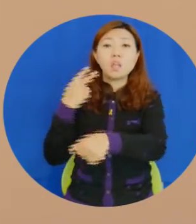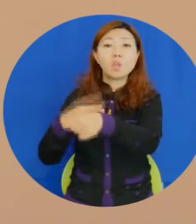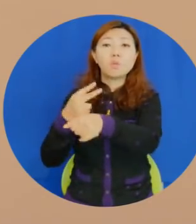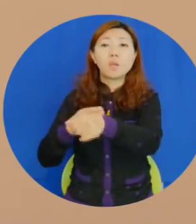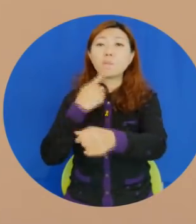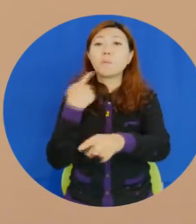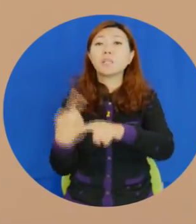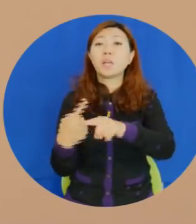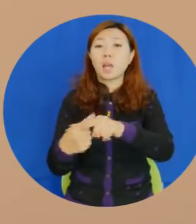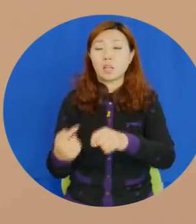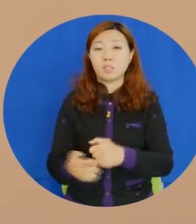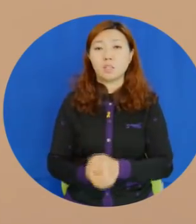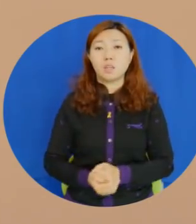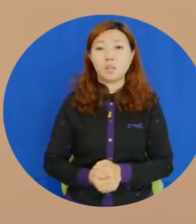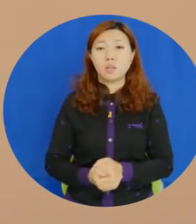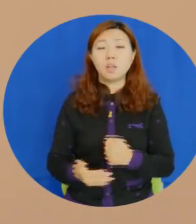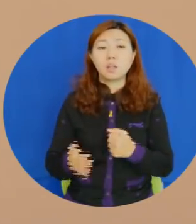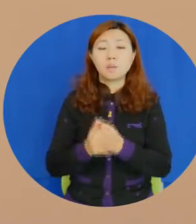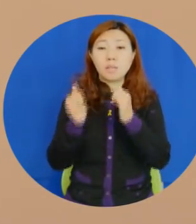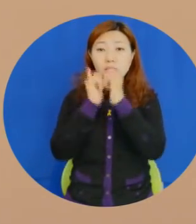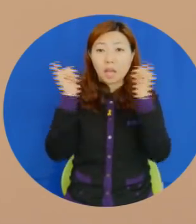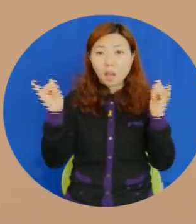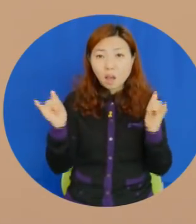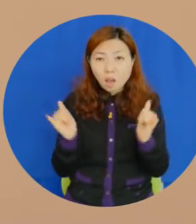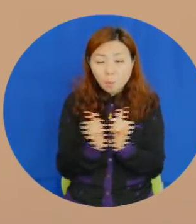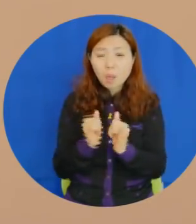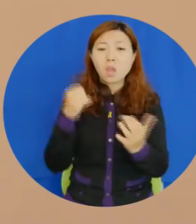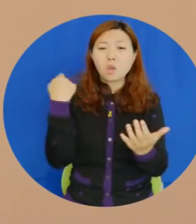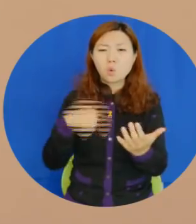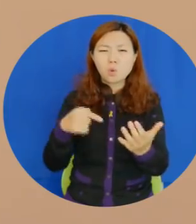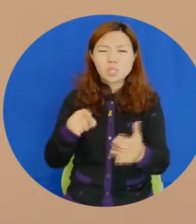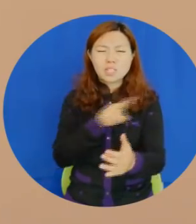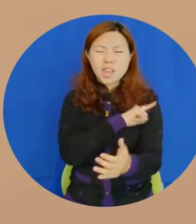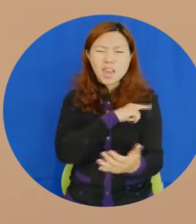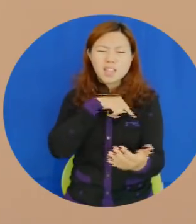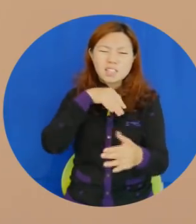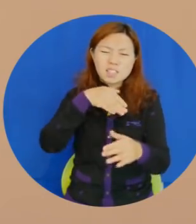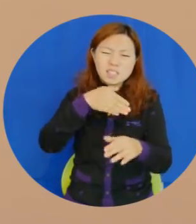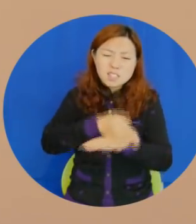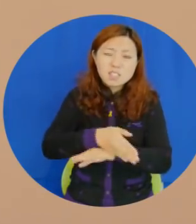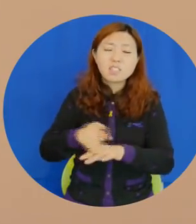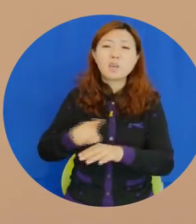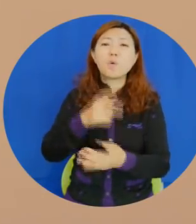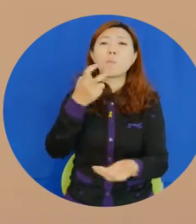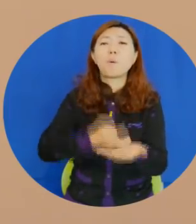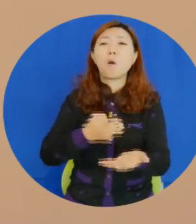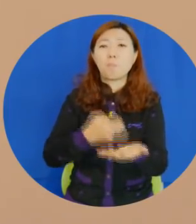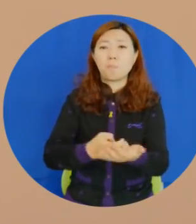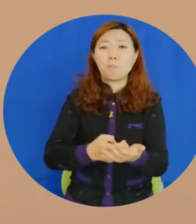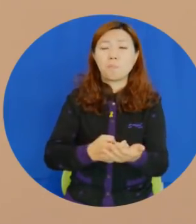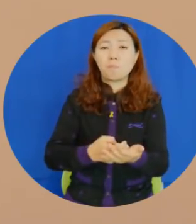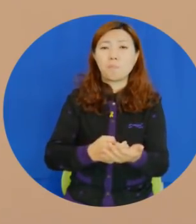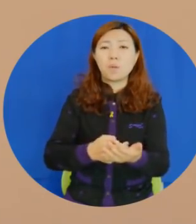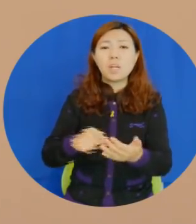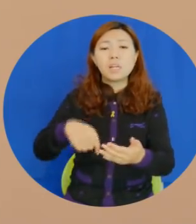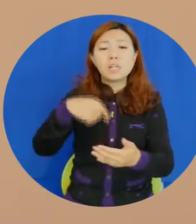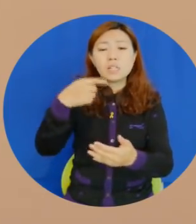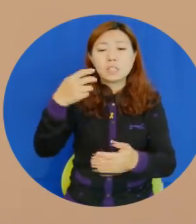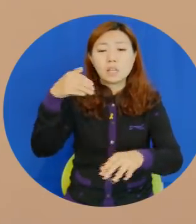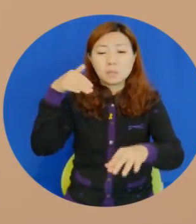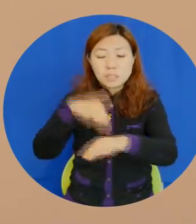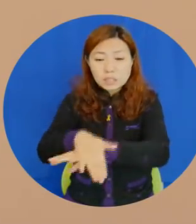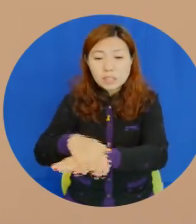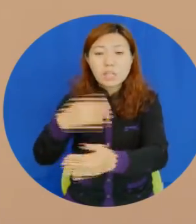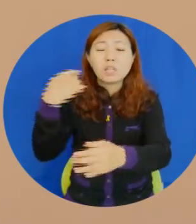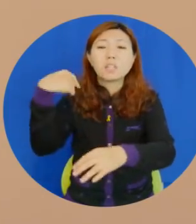다 그런 사고방식을 가지고 지금 하고 있기 때문에 사회가 교육이 제일 늦는 게 법률이고 제도고